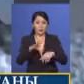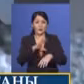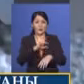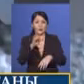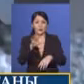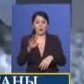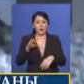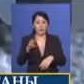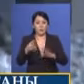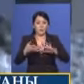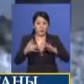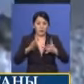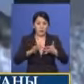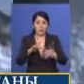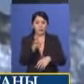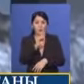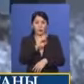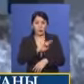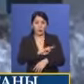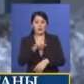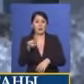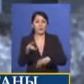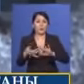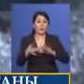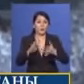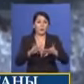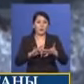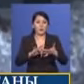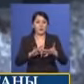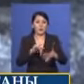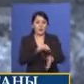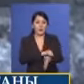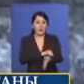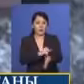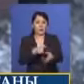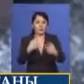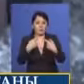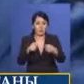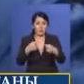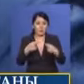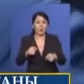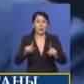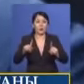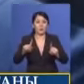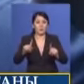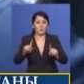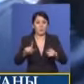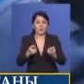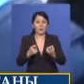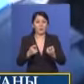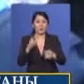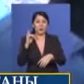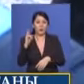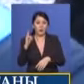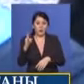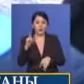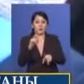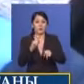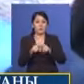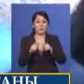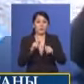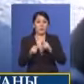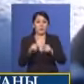мессенджері арқылы әрекет еткен. Ол осы интернет ресурста синтетикалық есірткі сатып келіпті. Ұсталған адам мінген таксиді тексеру